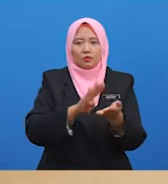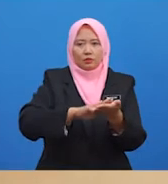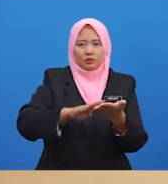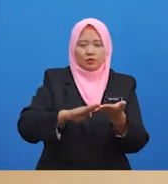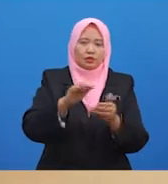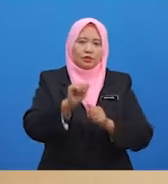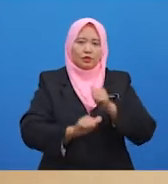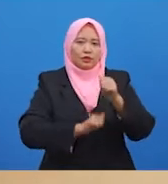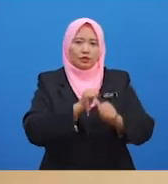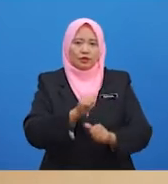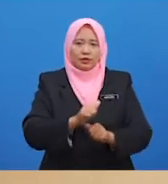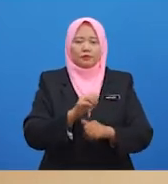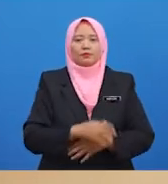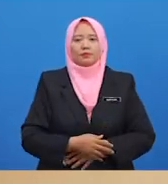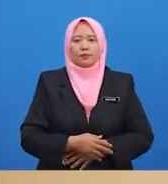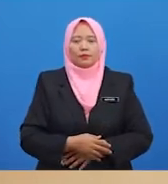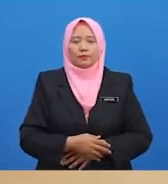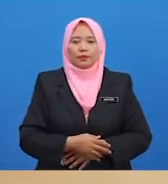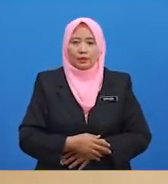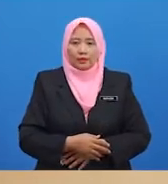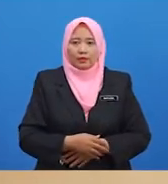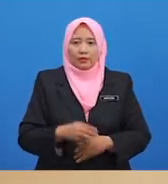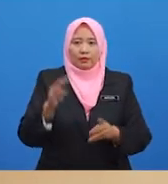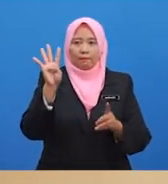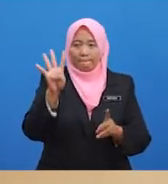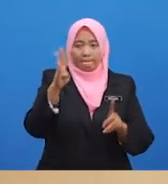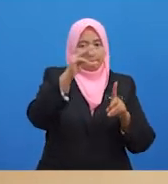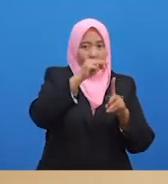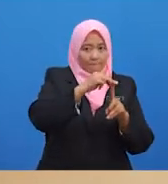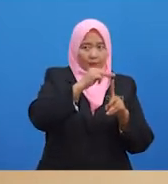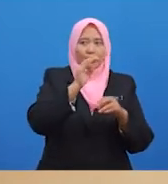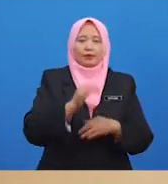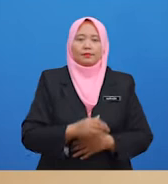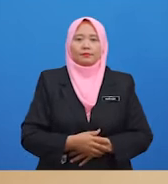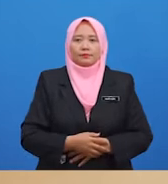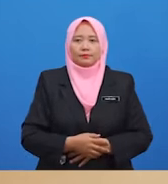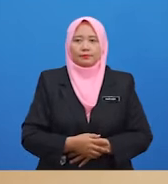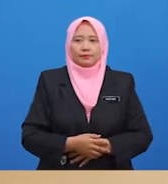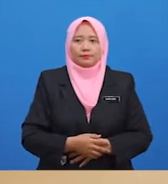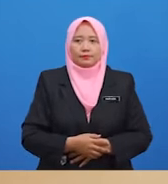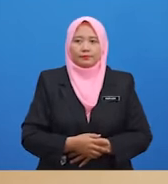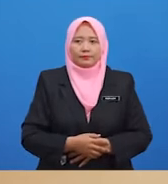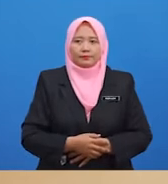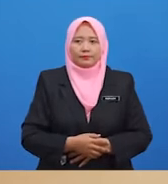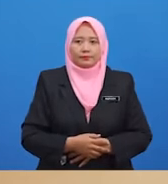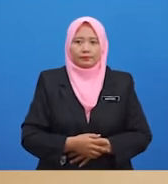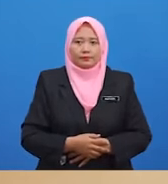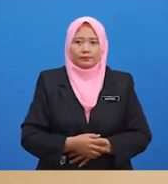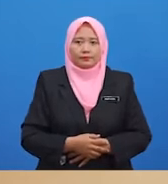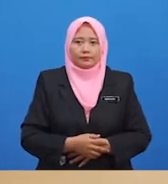semula jadi? Soalan ini pula memperuntukkan markah sebanyak 4 markah.